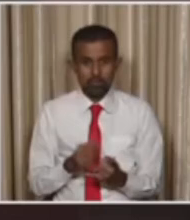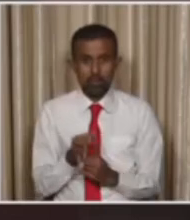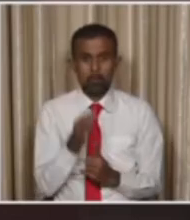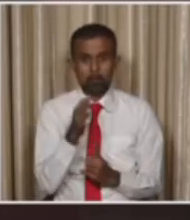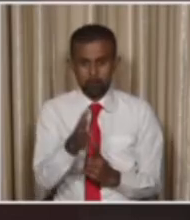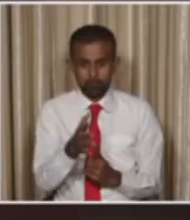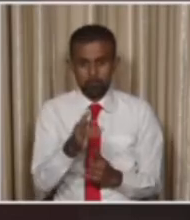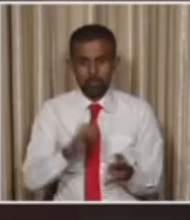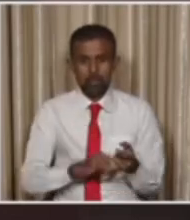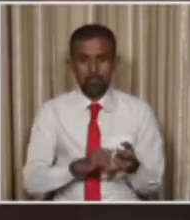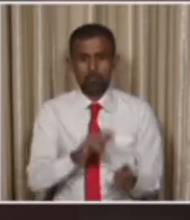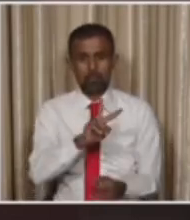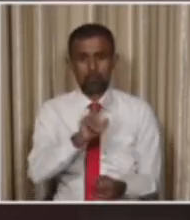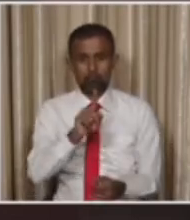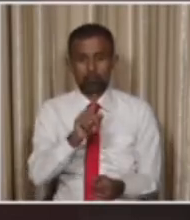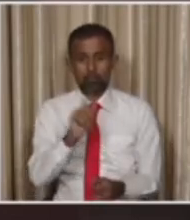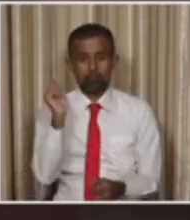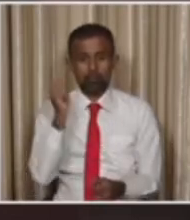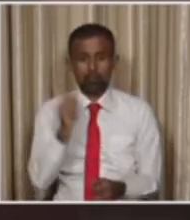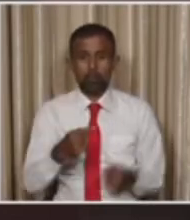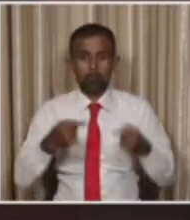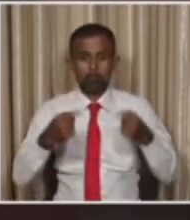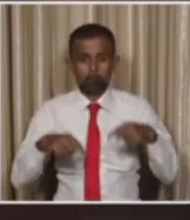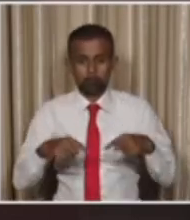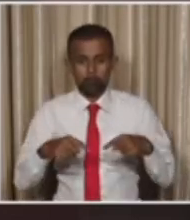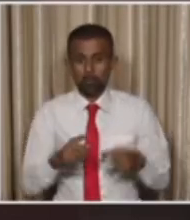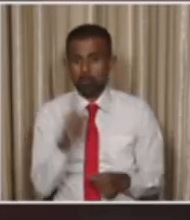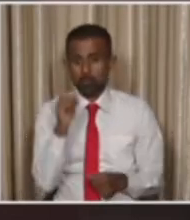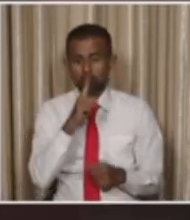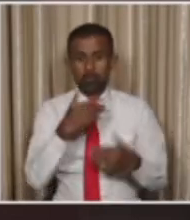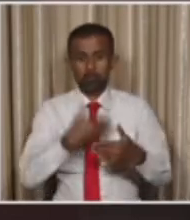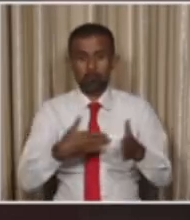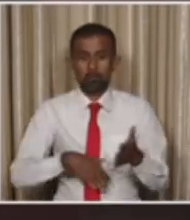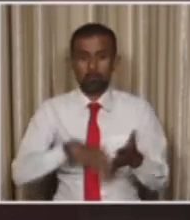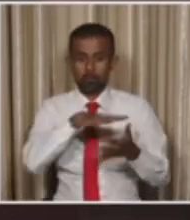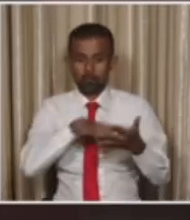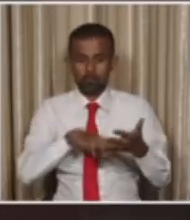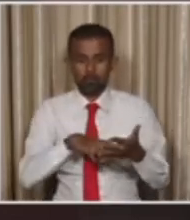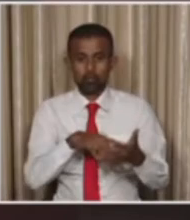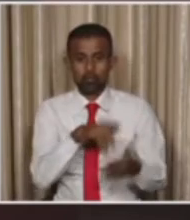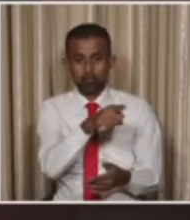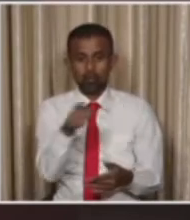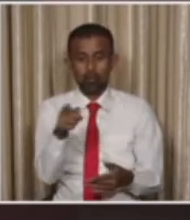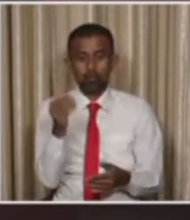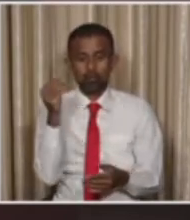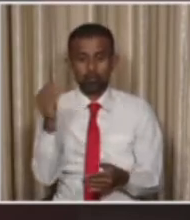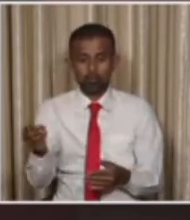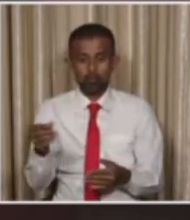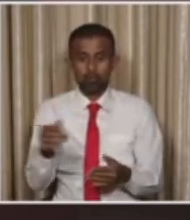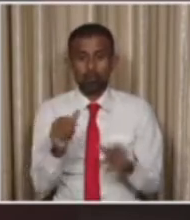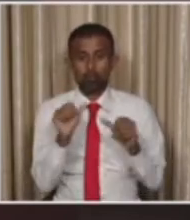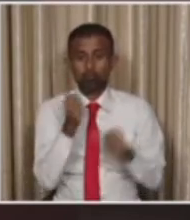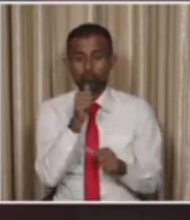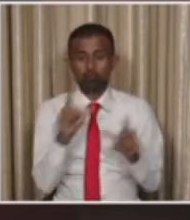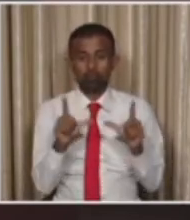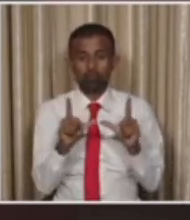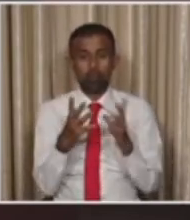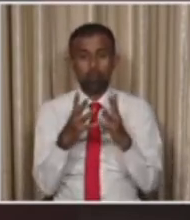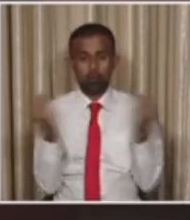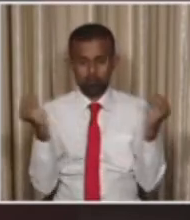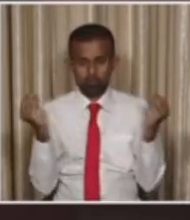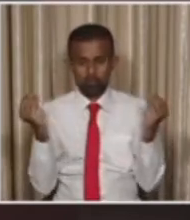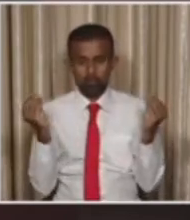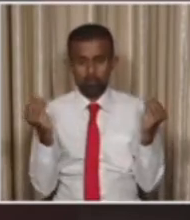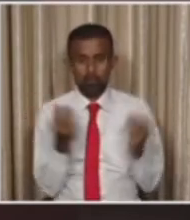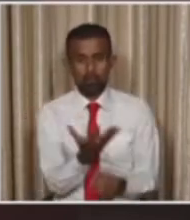ප්‍රේමදාසතුමා සැප්තැම්බර් 21 වෙනිදා දිනුවට පස්සේ කරන පළවෙනි කැබිනට් පේපර් එක තමයි ඔය හාදේන්ට දුණු අර බාර් ලයිසන්ස් ටික අවලංගු කරන එක.